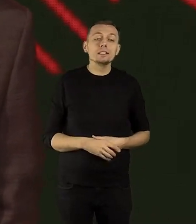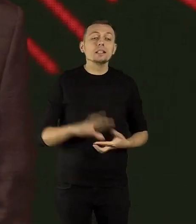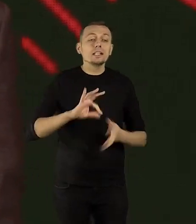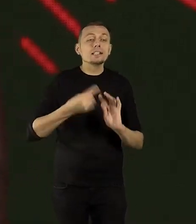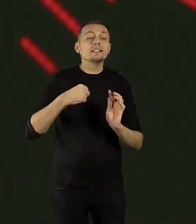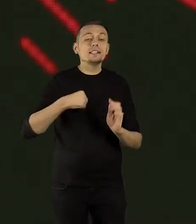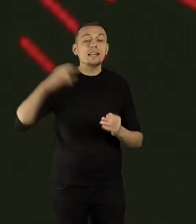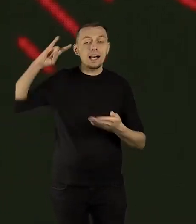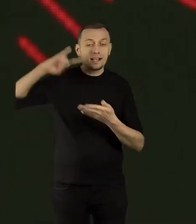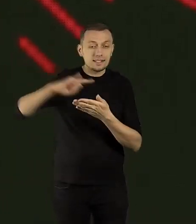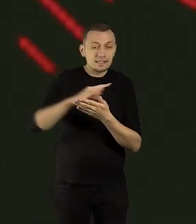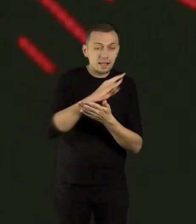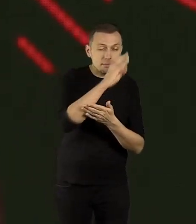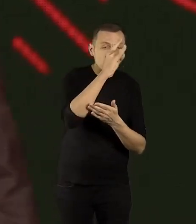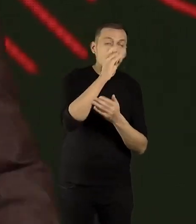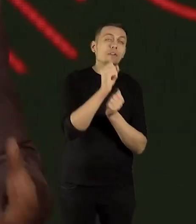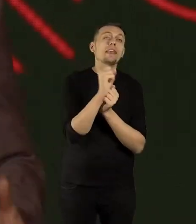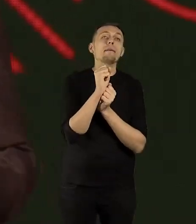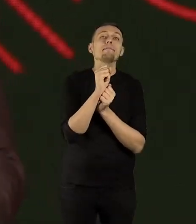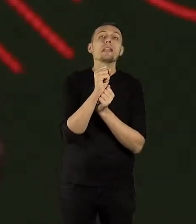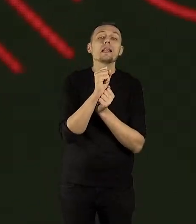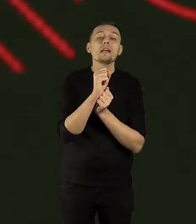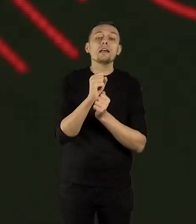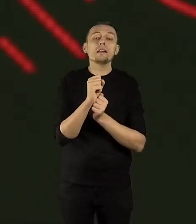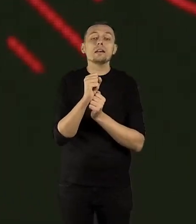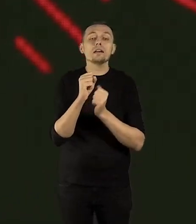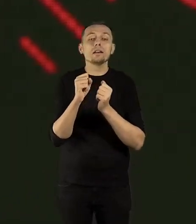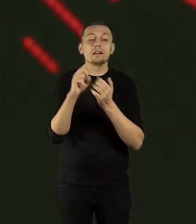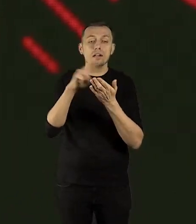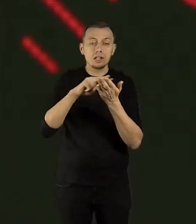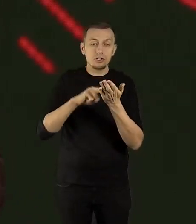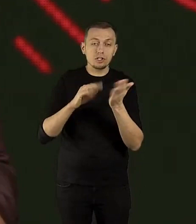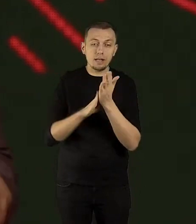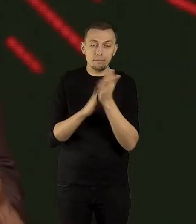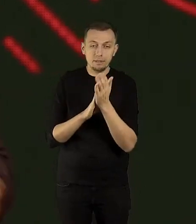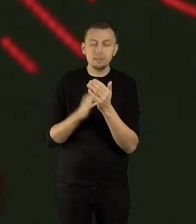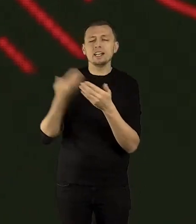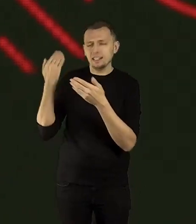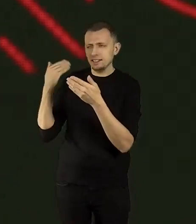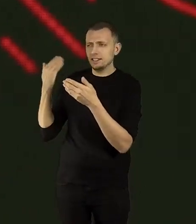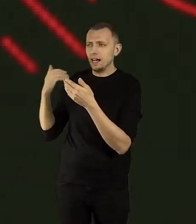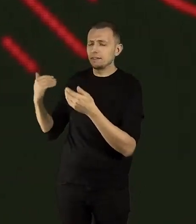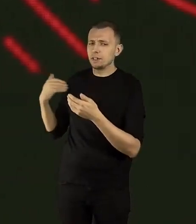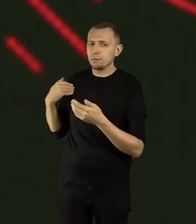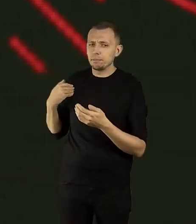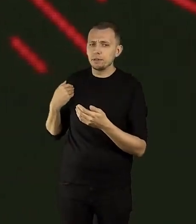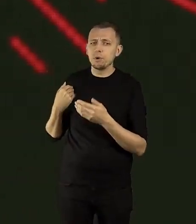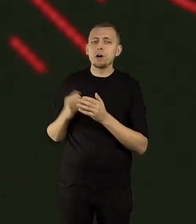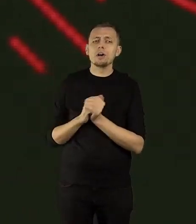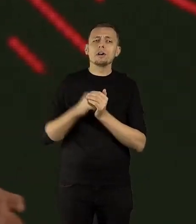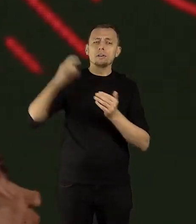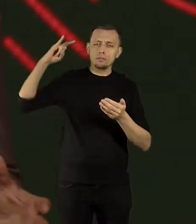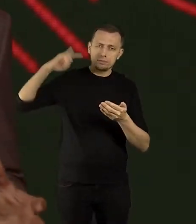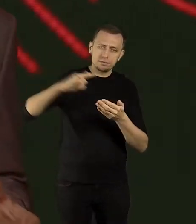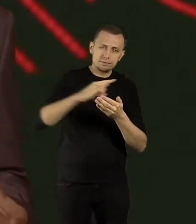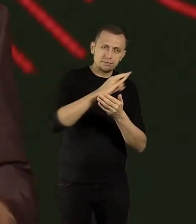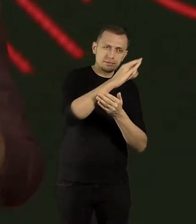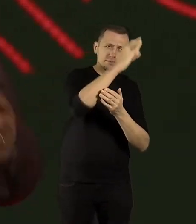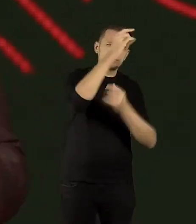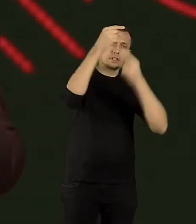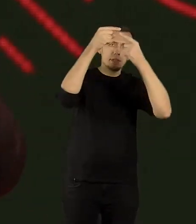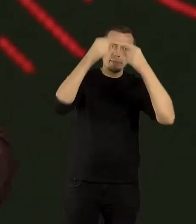kiedyś, mając długi lot, czytałem całą drogę psalmy. Choćbym szedł ciemną doliną i tak